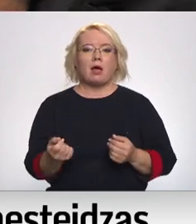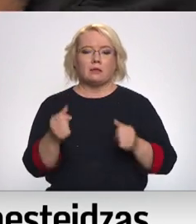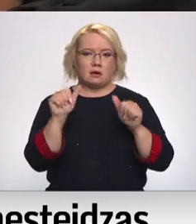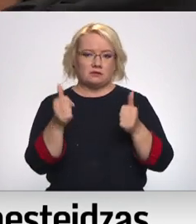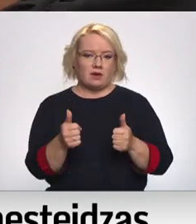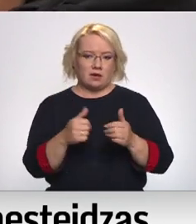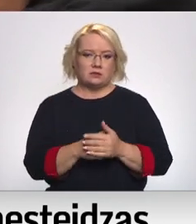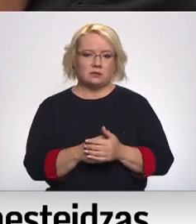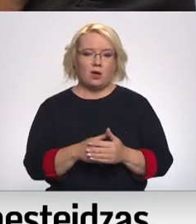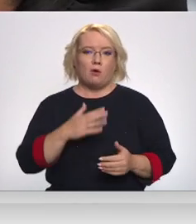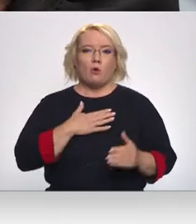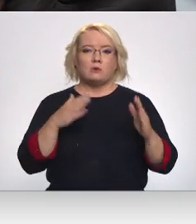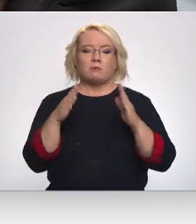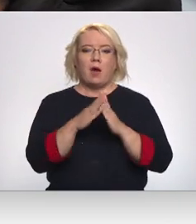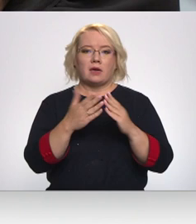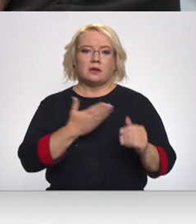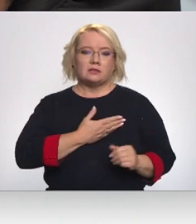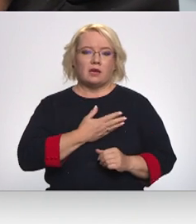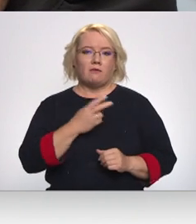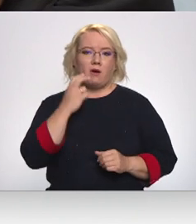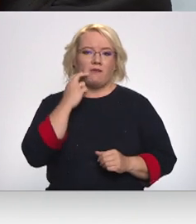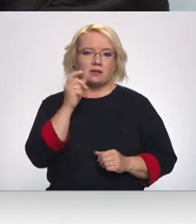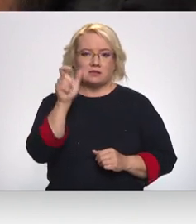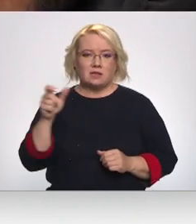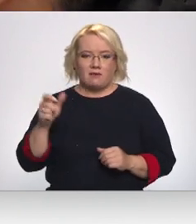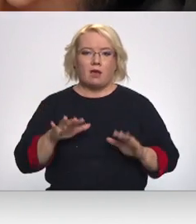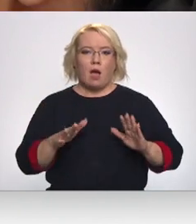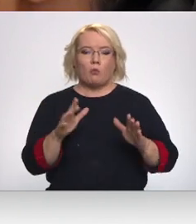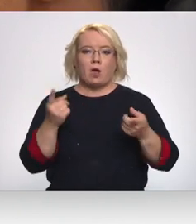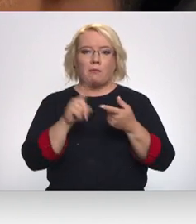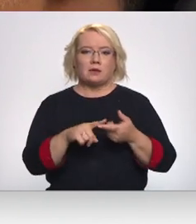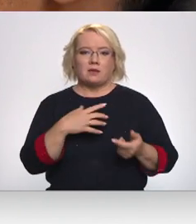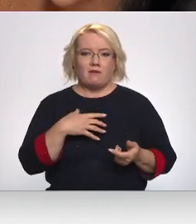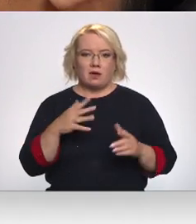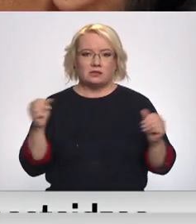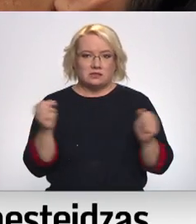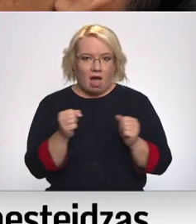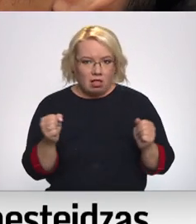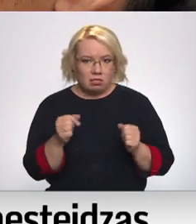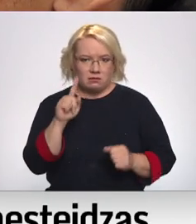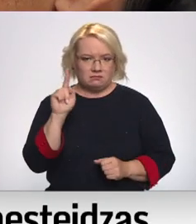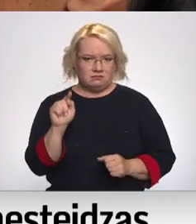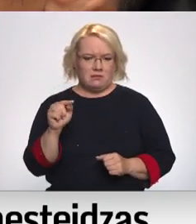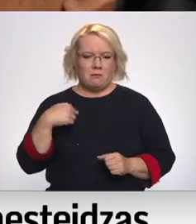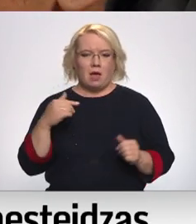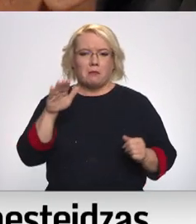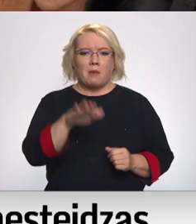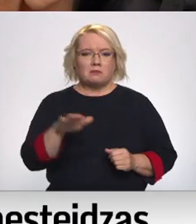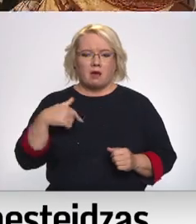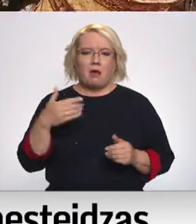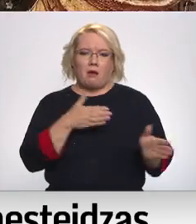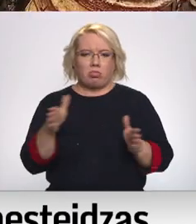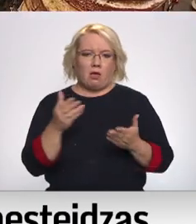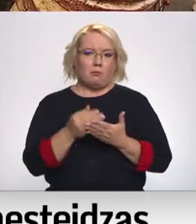Mums vecīši dzīvo mājā, šķiet, ka vajag pieslēgties apkurei. Bet ko salta? Man mazi bērni, esmu gatavs